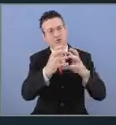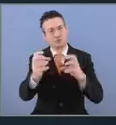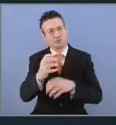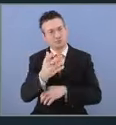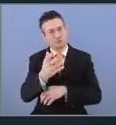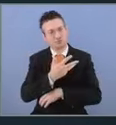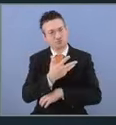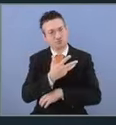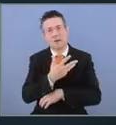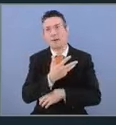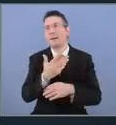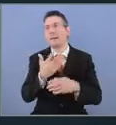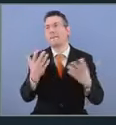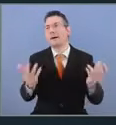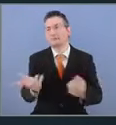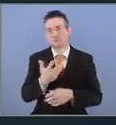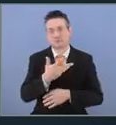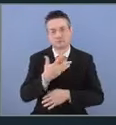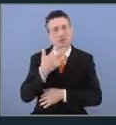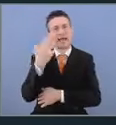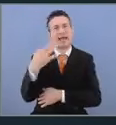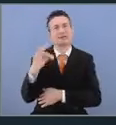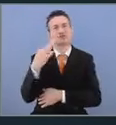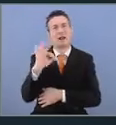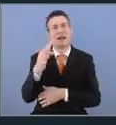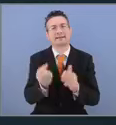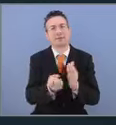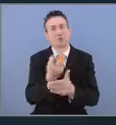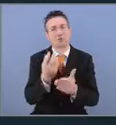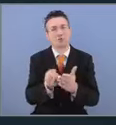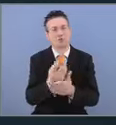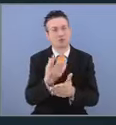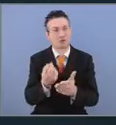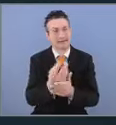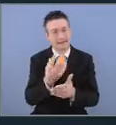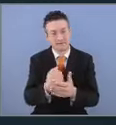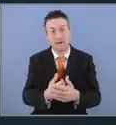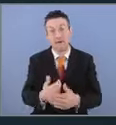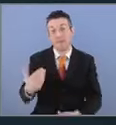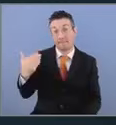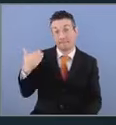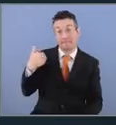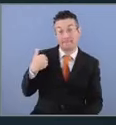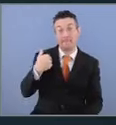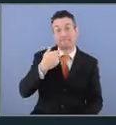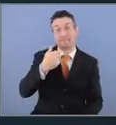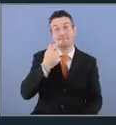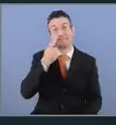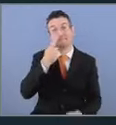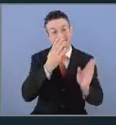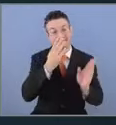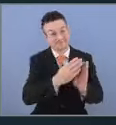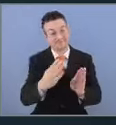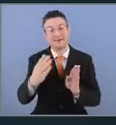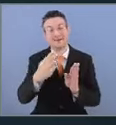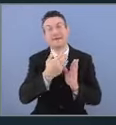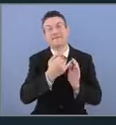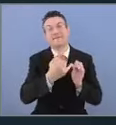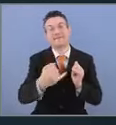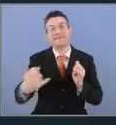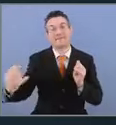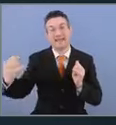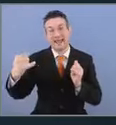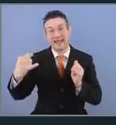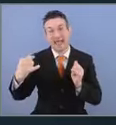soprattutto ci sono delle eccellenze produttive. Prima si è parlato di alcune filiere, ma diciamo, pensiamo alle nocciole, pensiamo